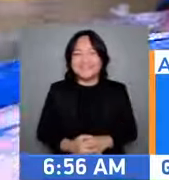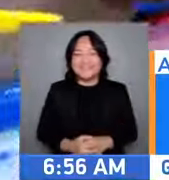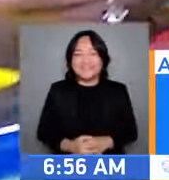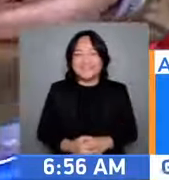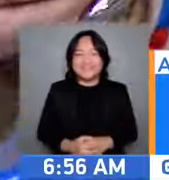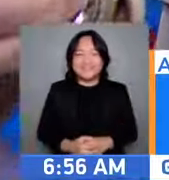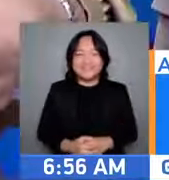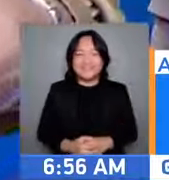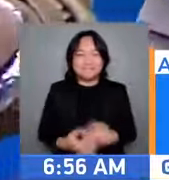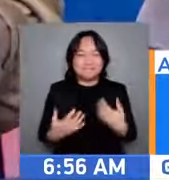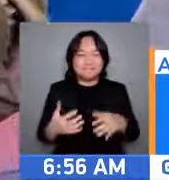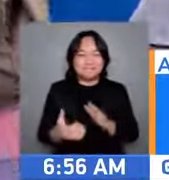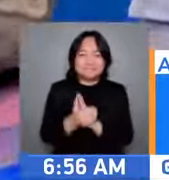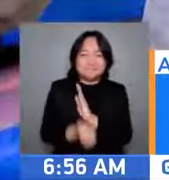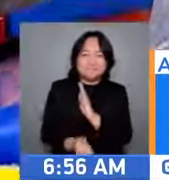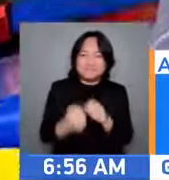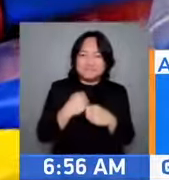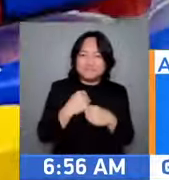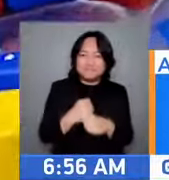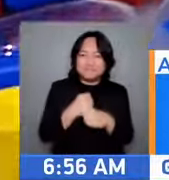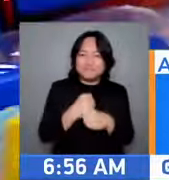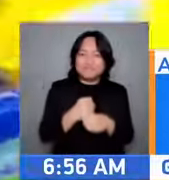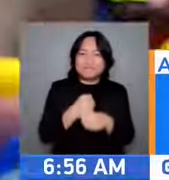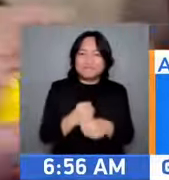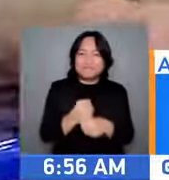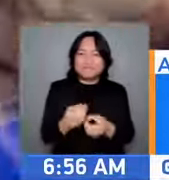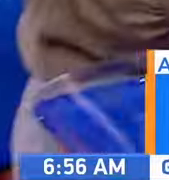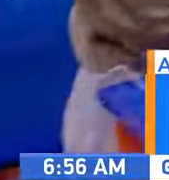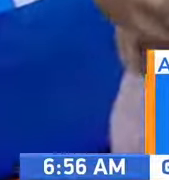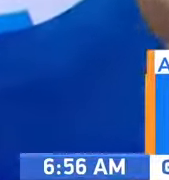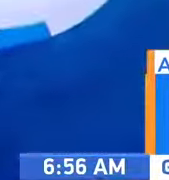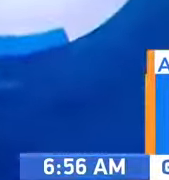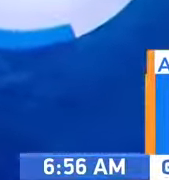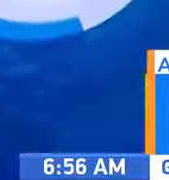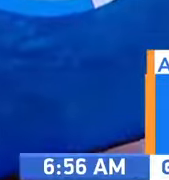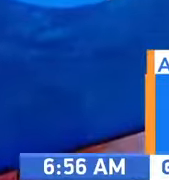Pagkain talaga. Ay, oo nga. 1, 2, 3, oo.